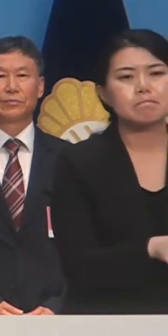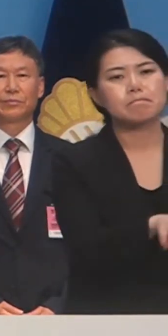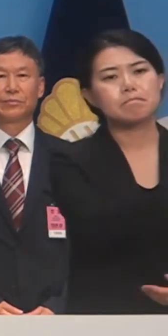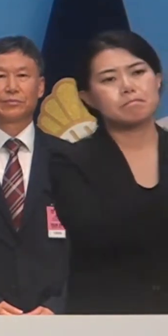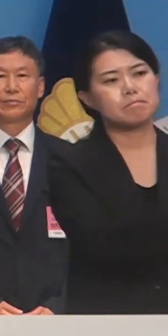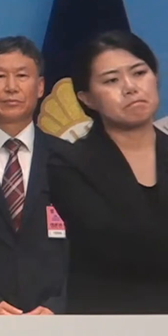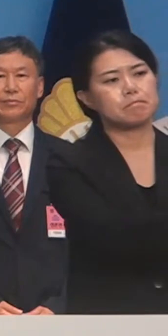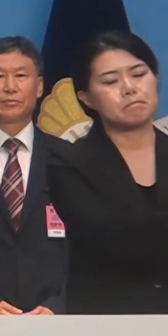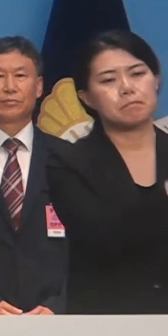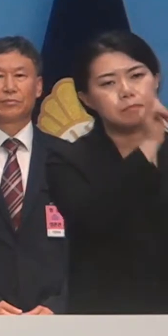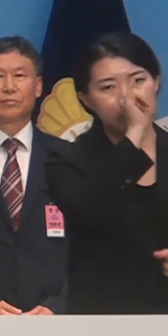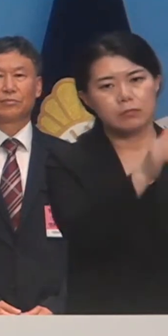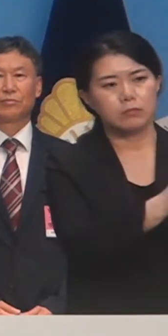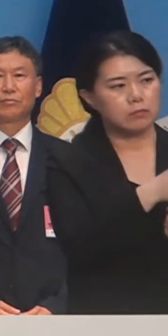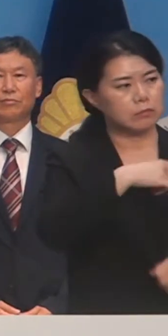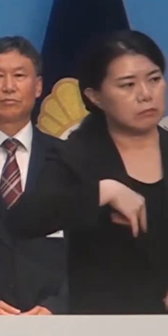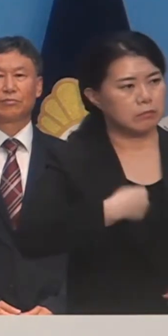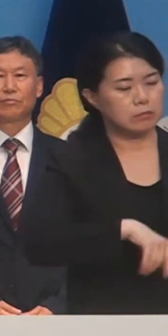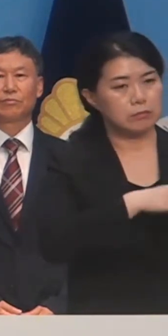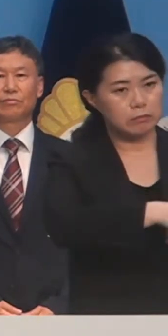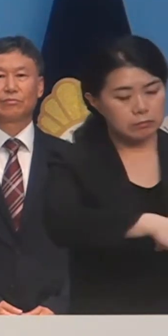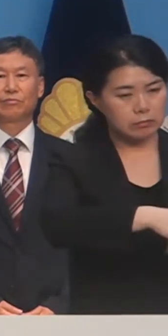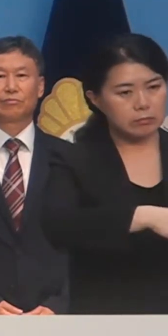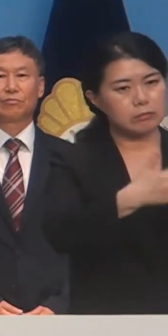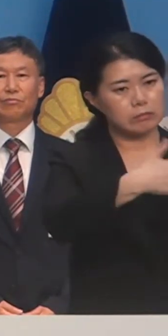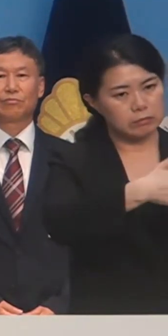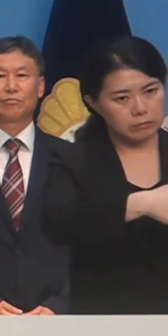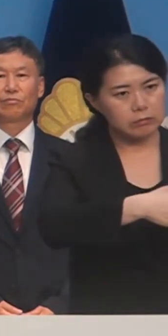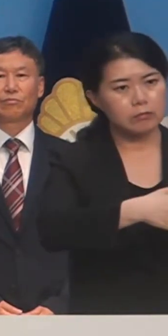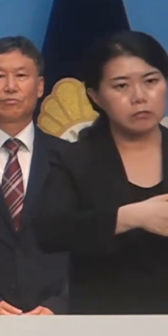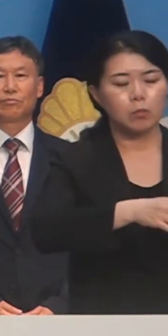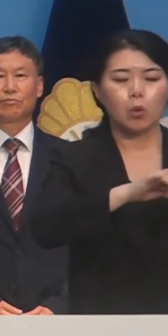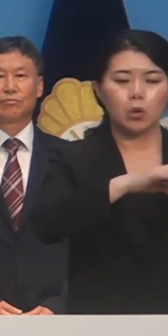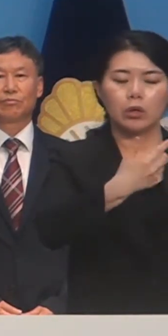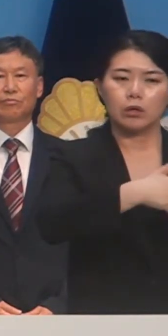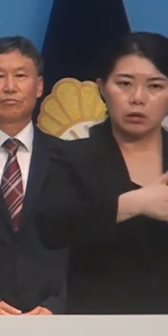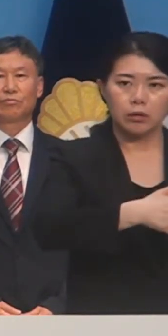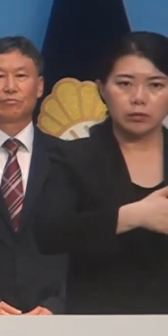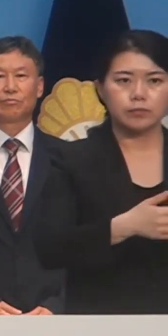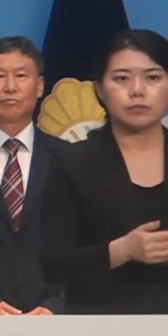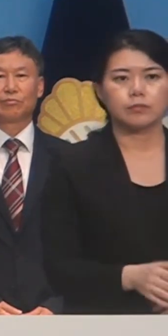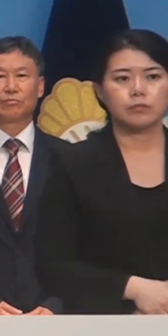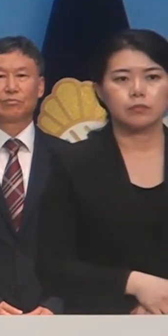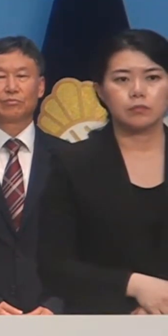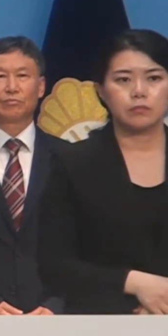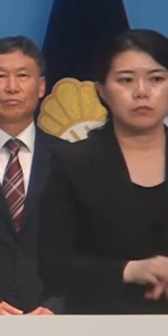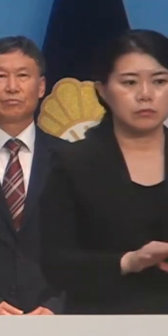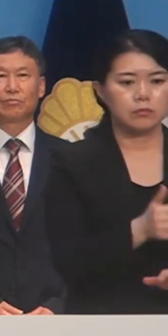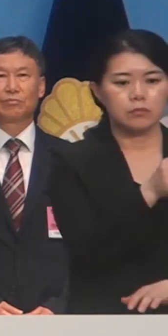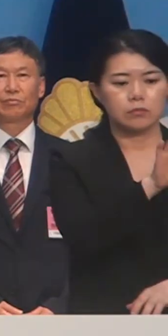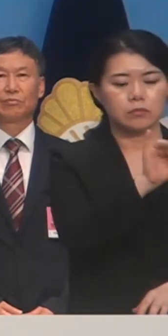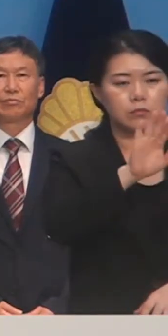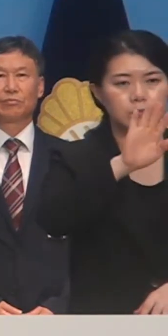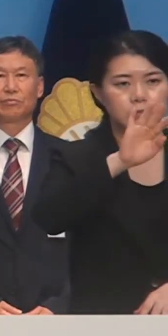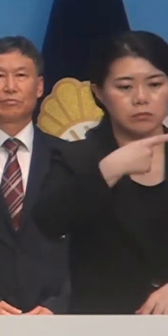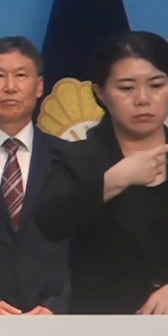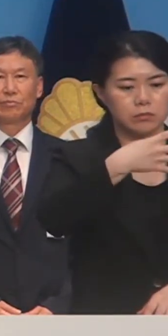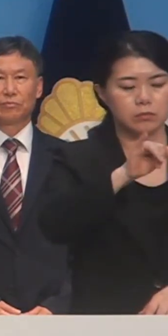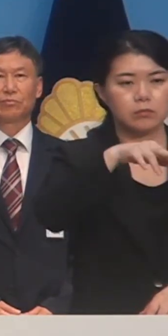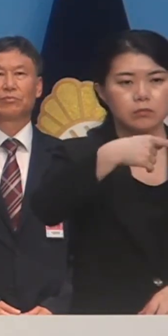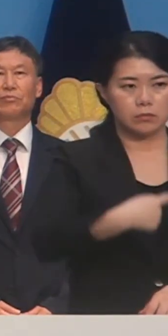경쟁력을 앞세운 중국산 가전제품과 전자제품은 사실상 하이브리드 스파이